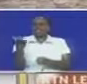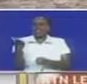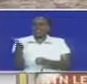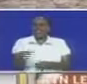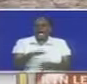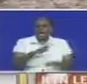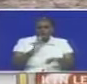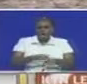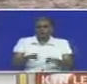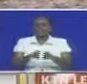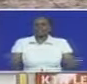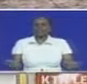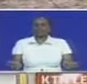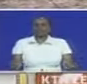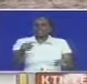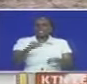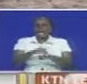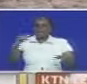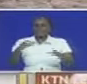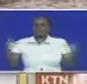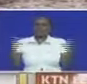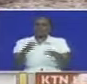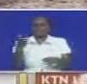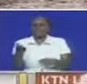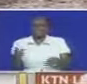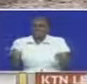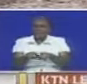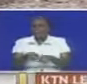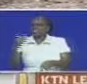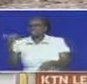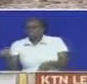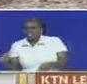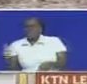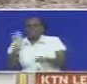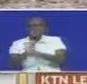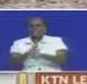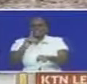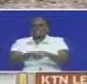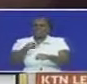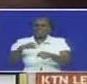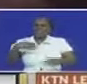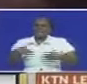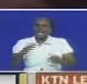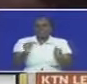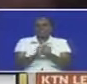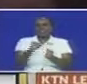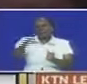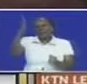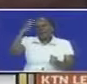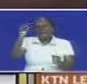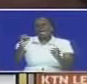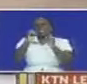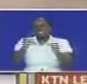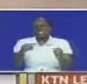kila mahali na kuishia kuwadhuru wenyeji wa hapa, ikiwemo watoto ambao mara kwa mara husalia kuvichezea bila kujua hatari